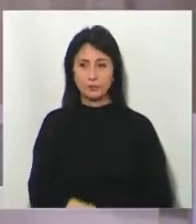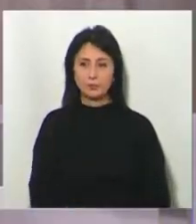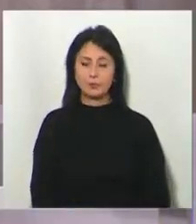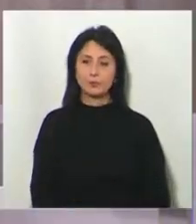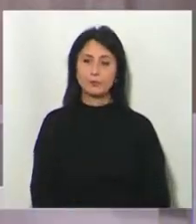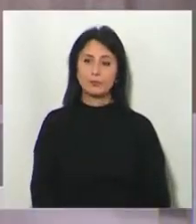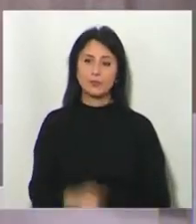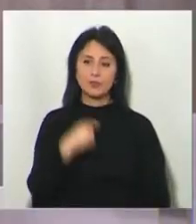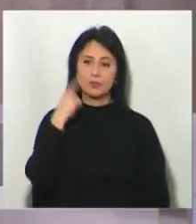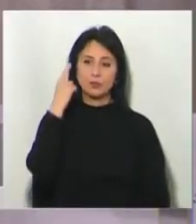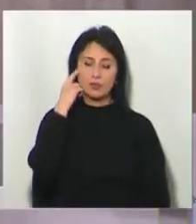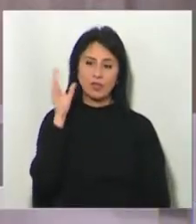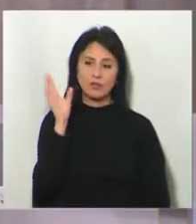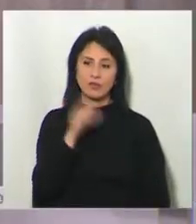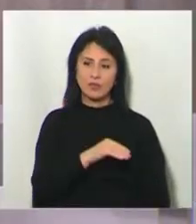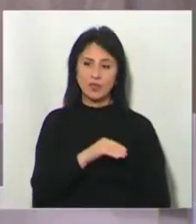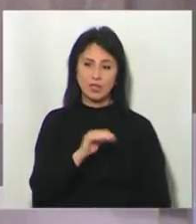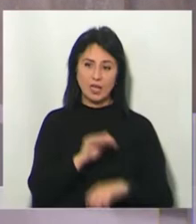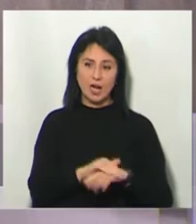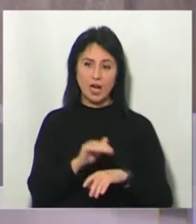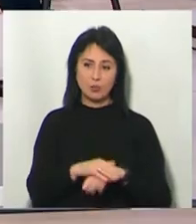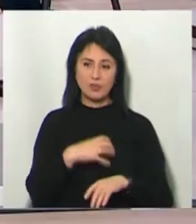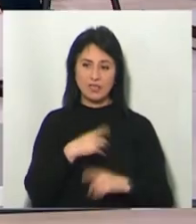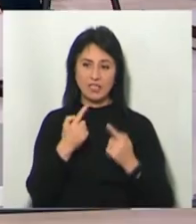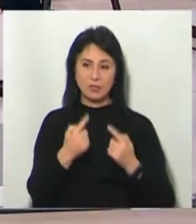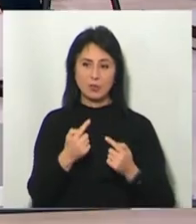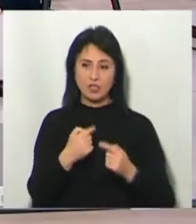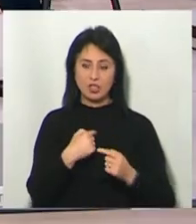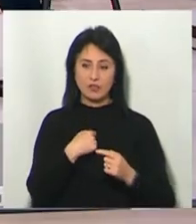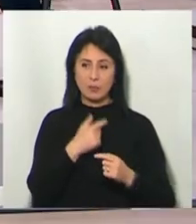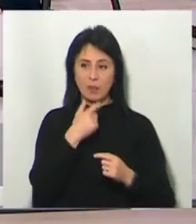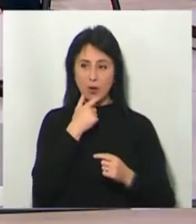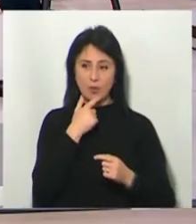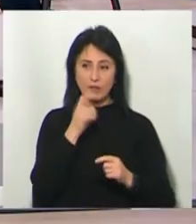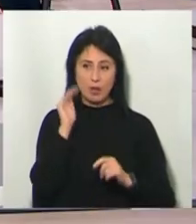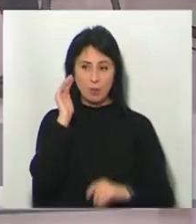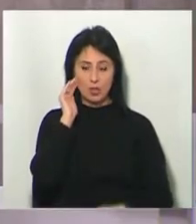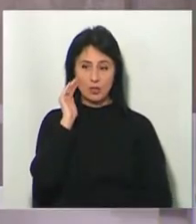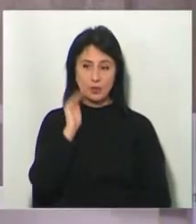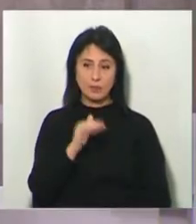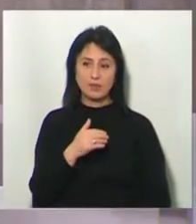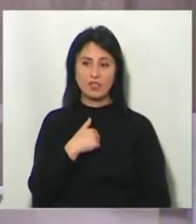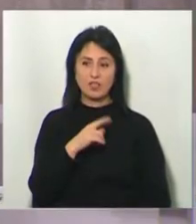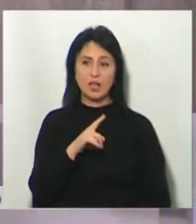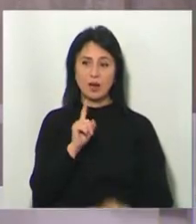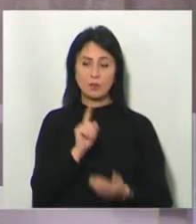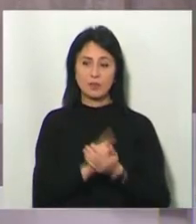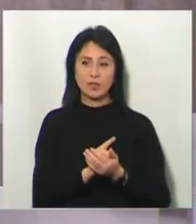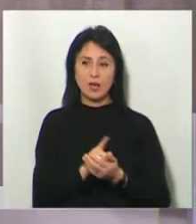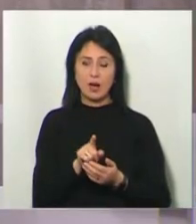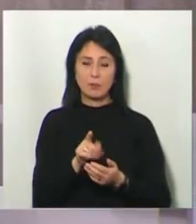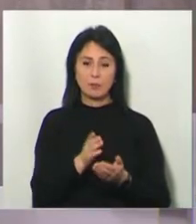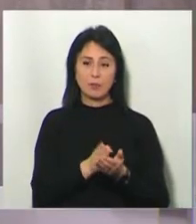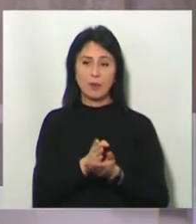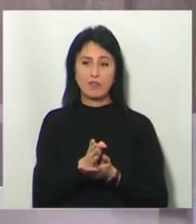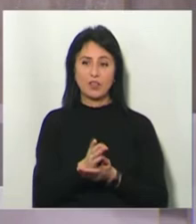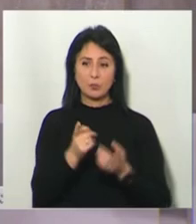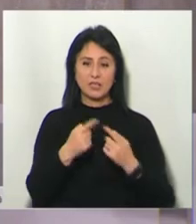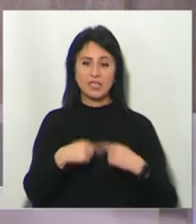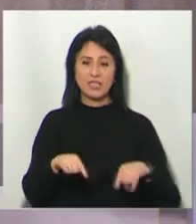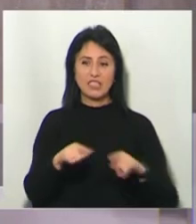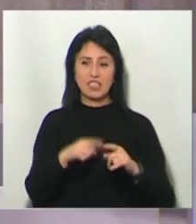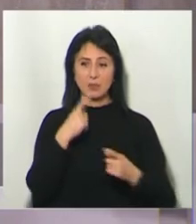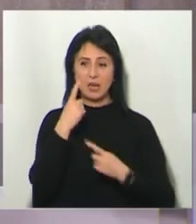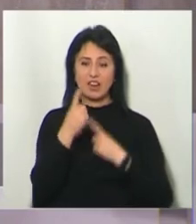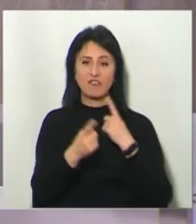მამატებულია. Მე ფიქრობ რომ ყველა არგუმენტი, ძირითადი არგუმენტი ჩვენ მამაყურებელმა მოისმინა, ჩვენ რასაკვირველია ამ მიმართულებით